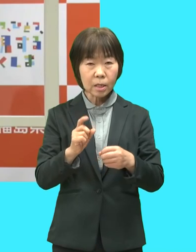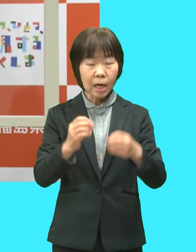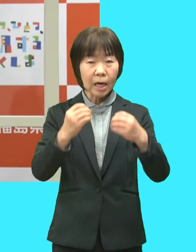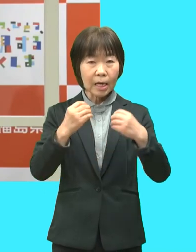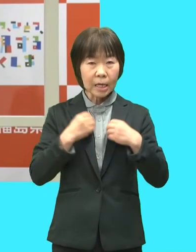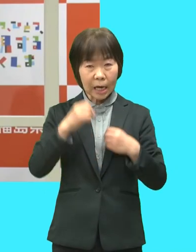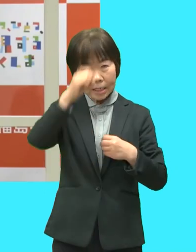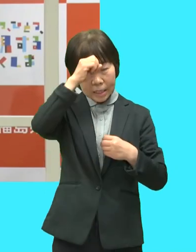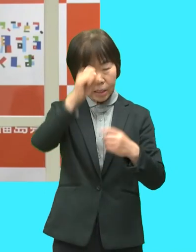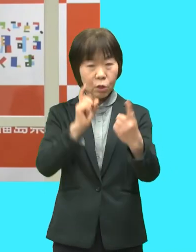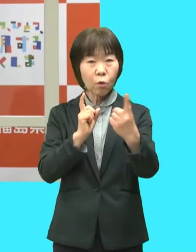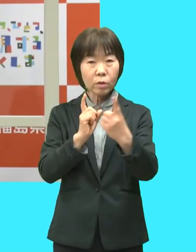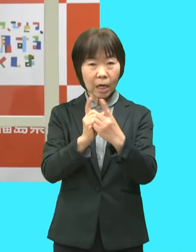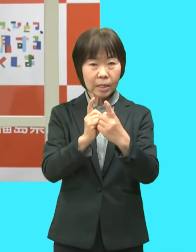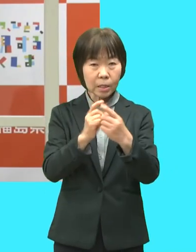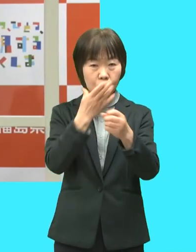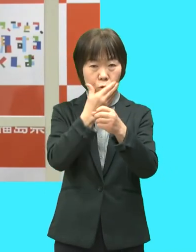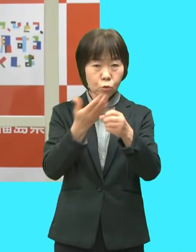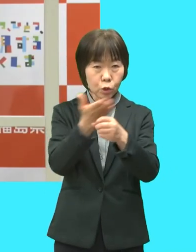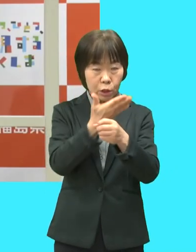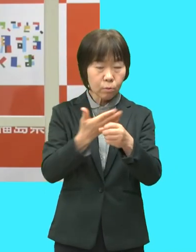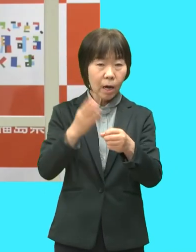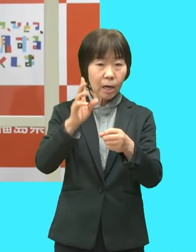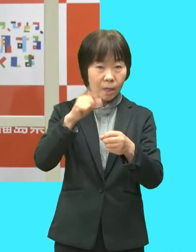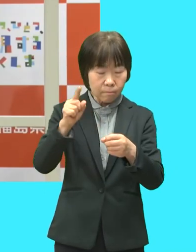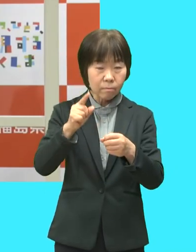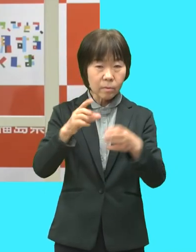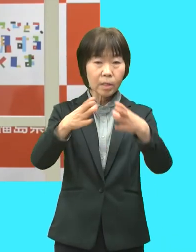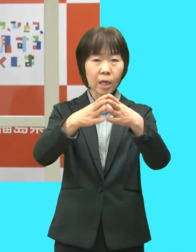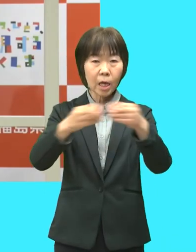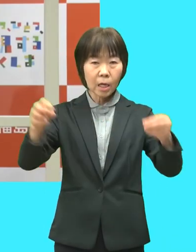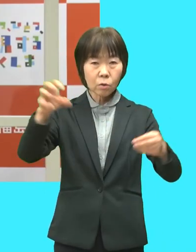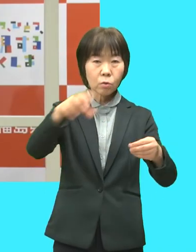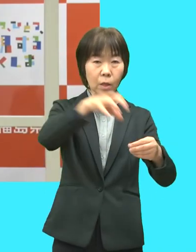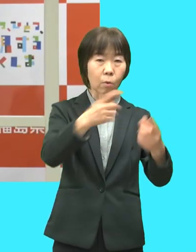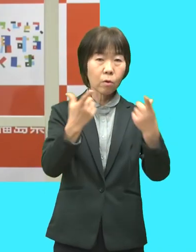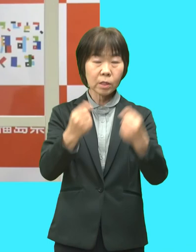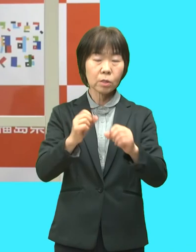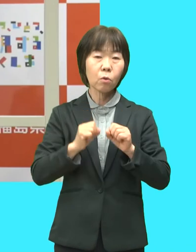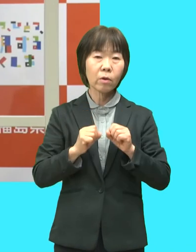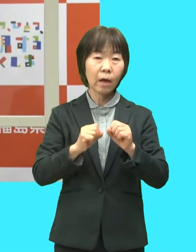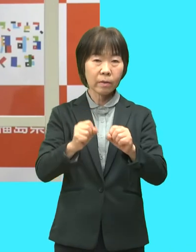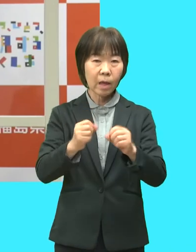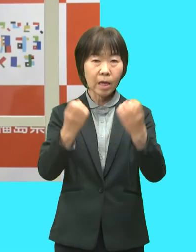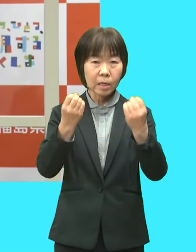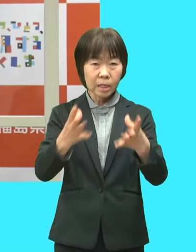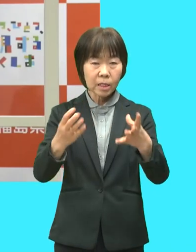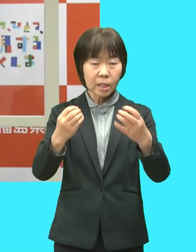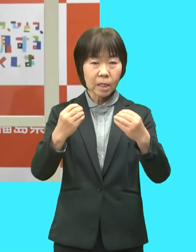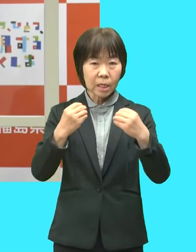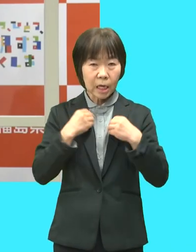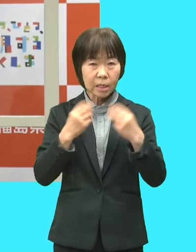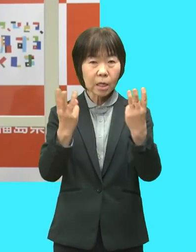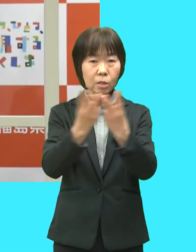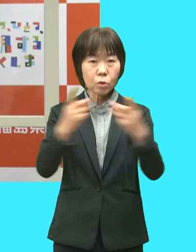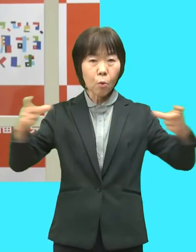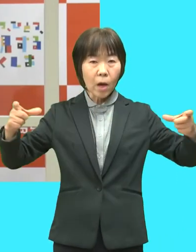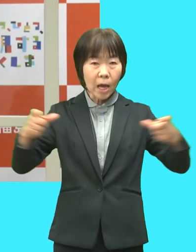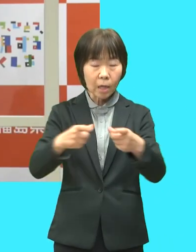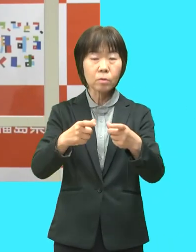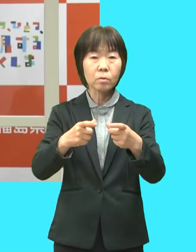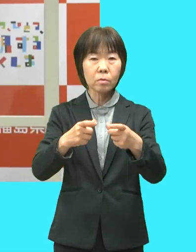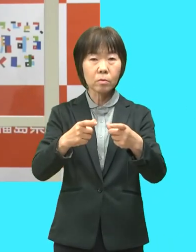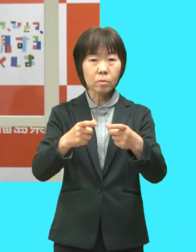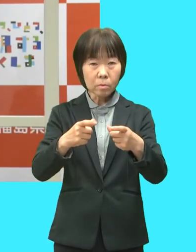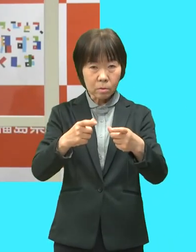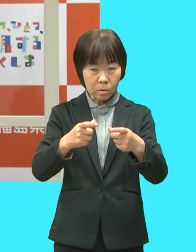染症対策を福島県でもあと全国でも徹底をして新規感染者数を減らしていくこと、これ